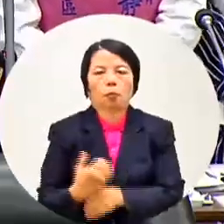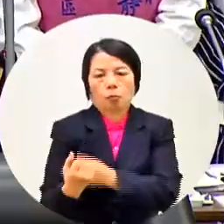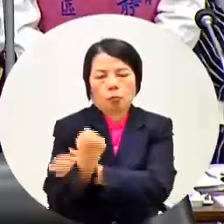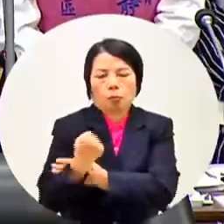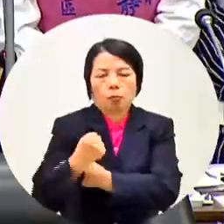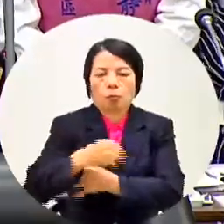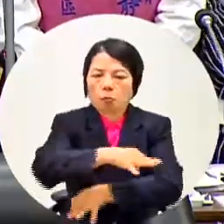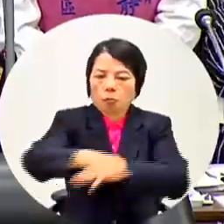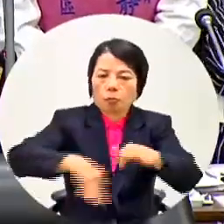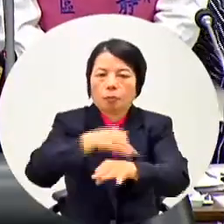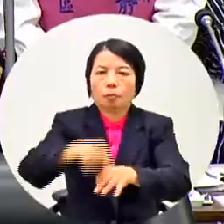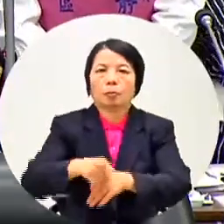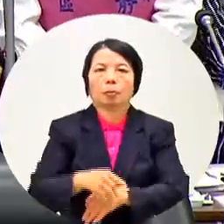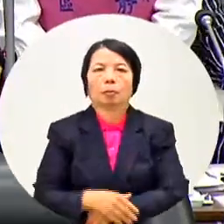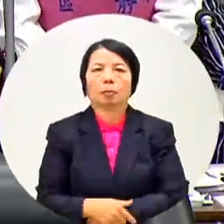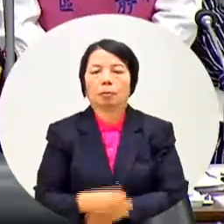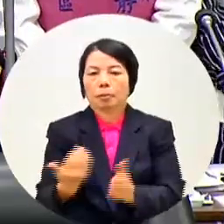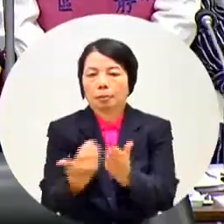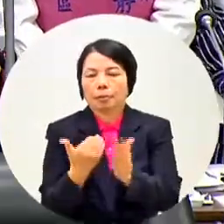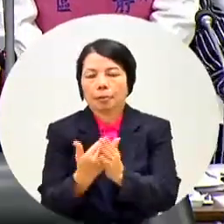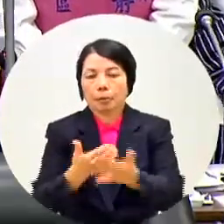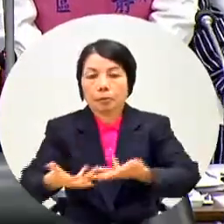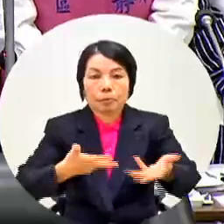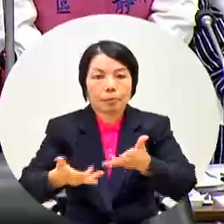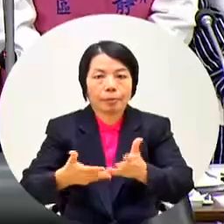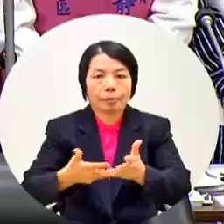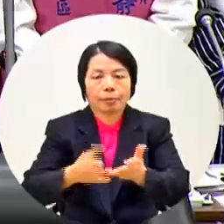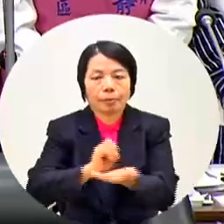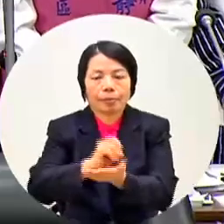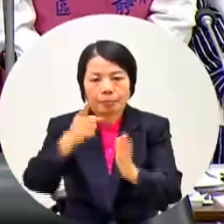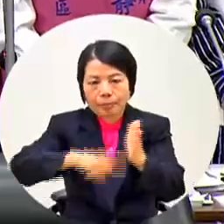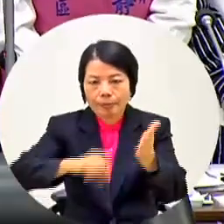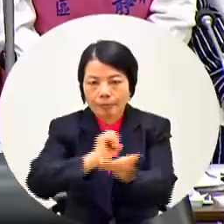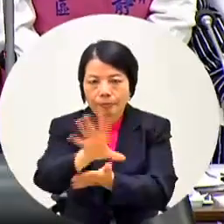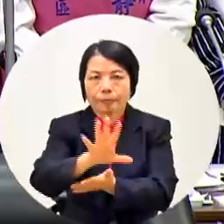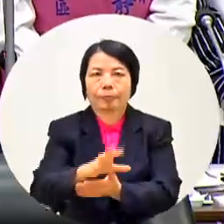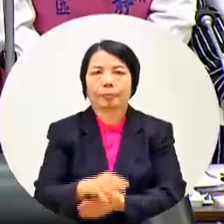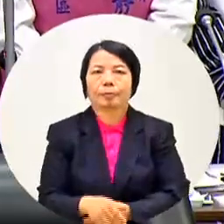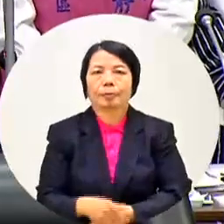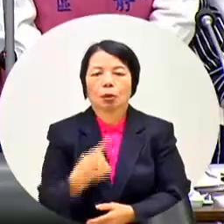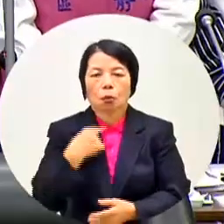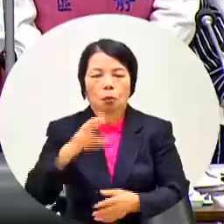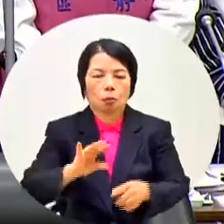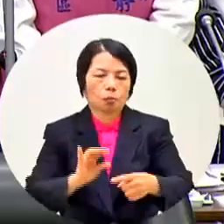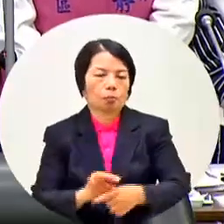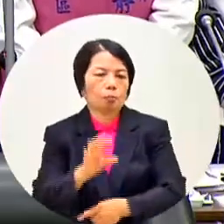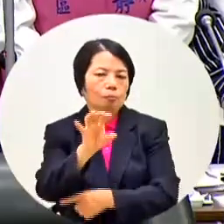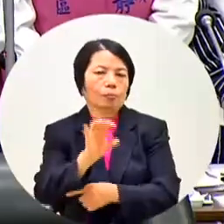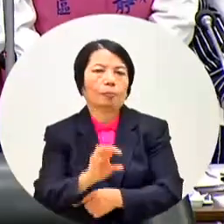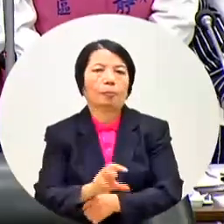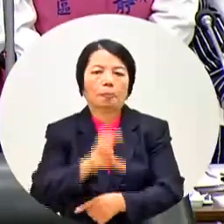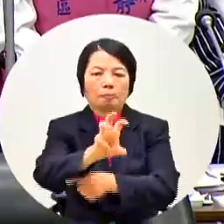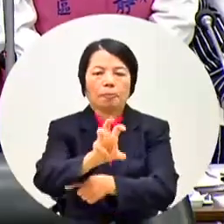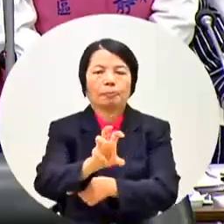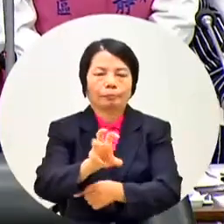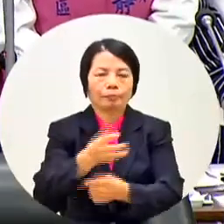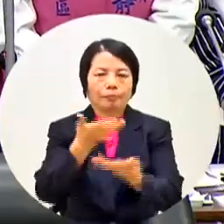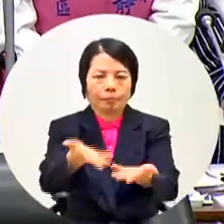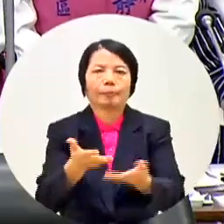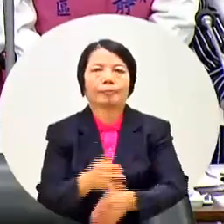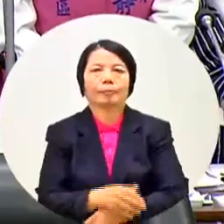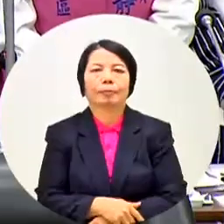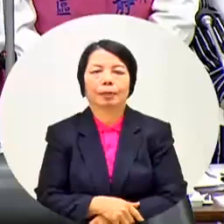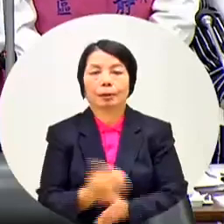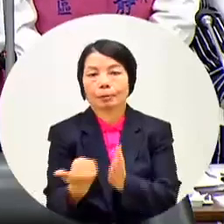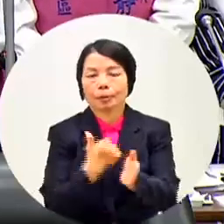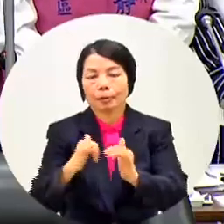第一份施政简报啊，至少本人给你80分以上。刚刚我听到我们民进党团拿了一大堆气球